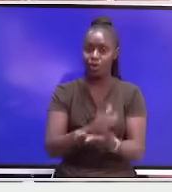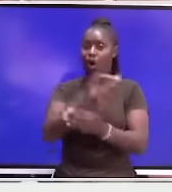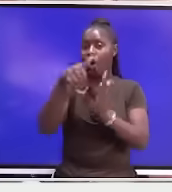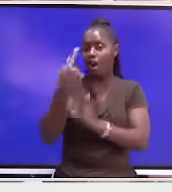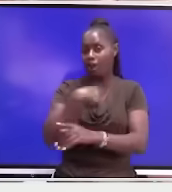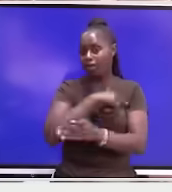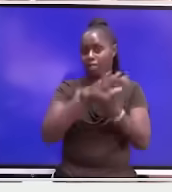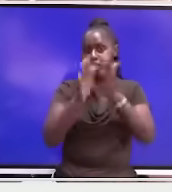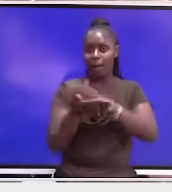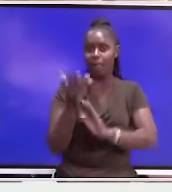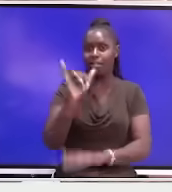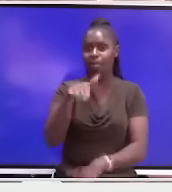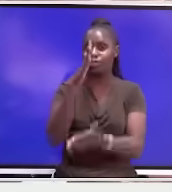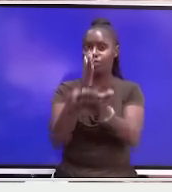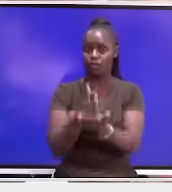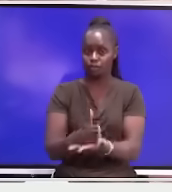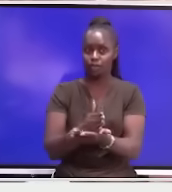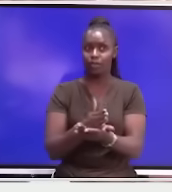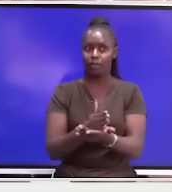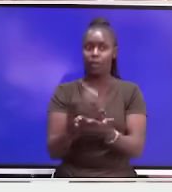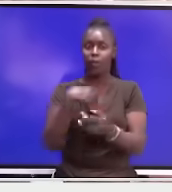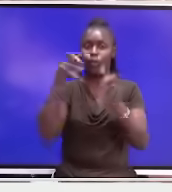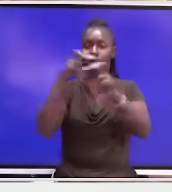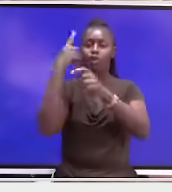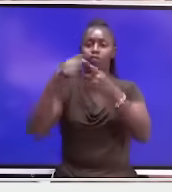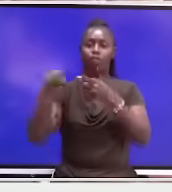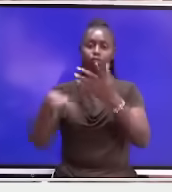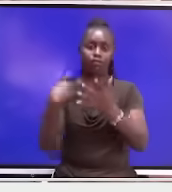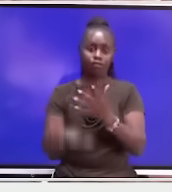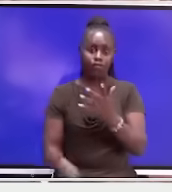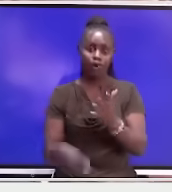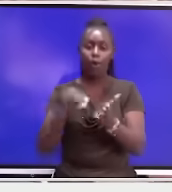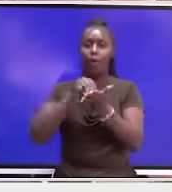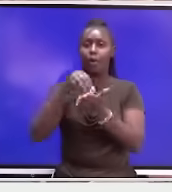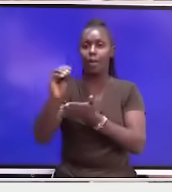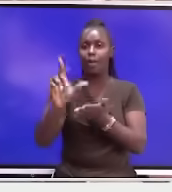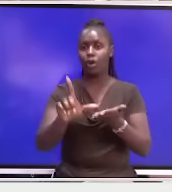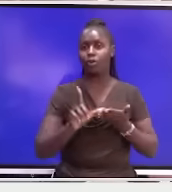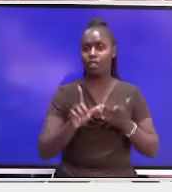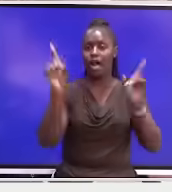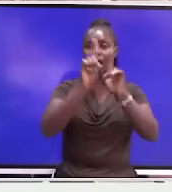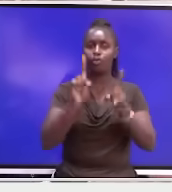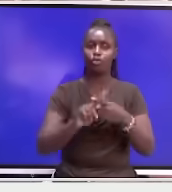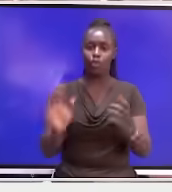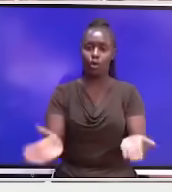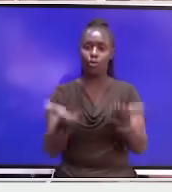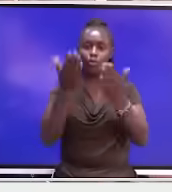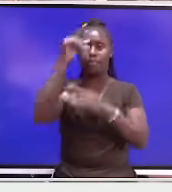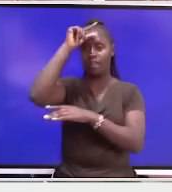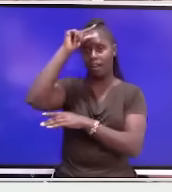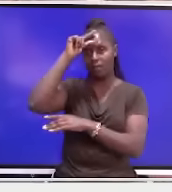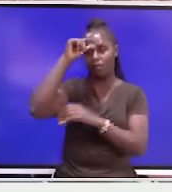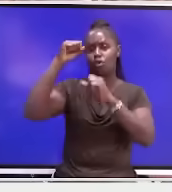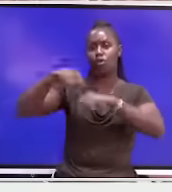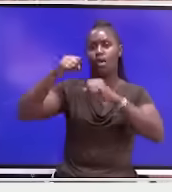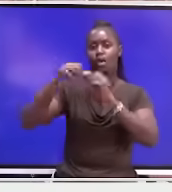tukuje tukue Zakayo hapa ndani. Tutafuta ushuru. Tupange kulipa madeni na tusukume Kenya mbele. Mnakubaliana na